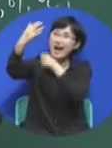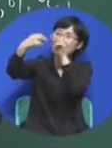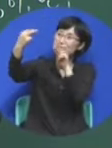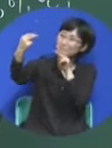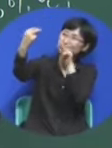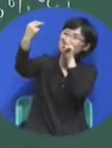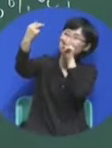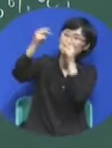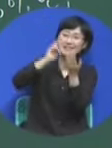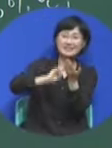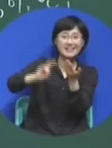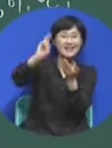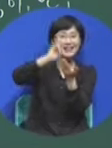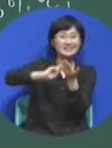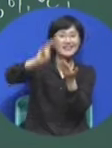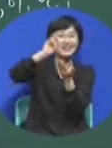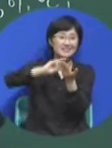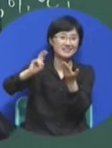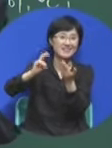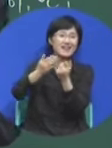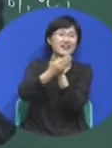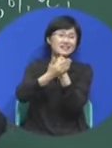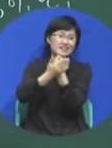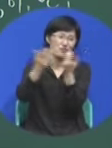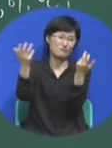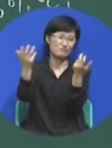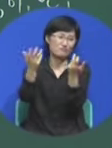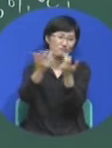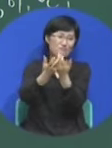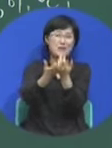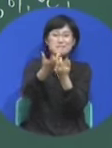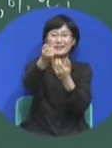그런 은혜가 넘쳐나길 바랍니다.